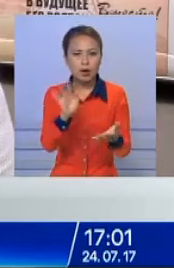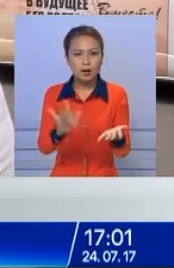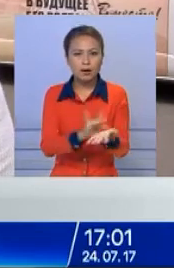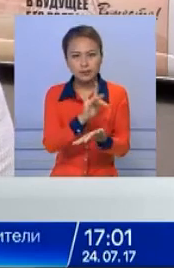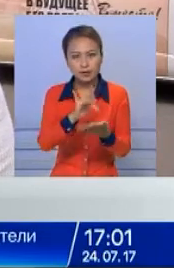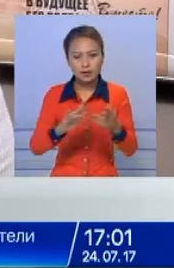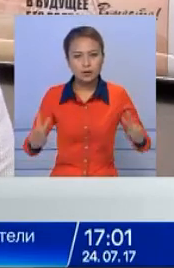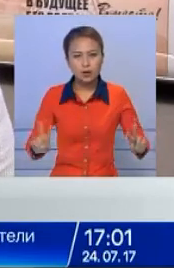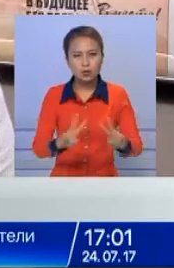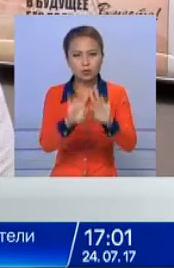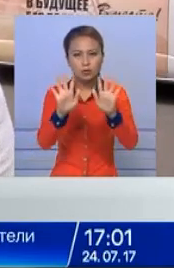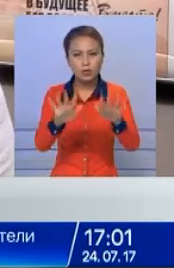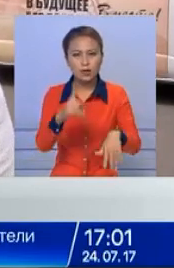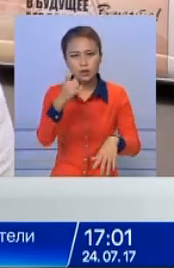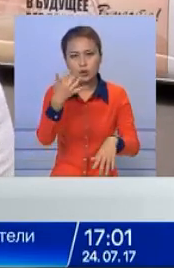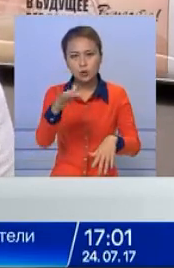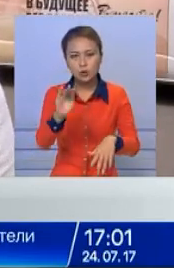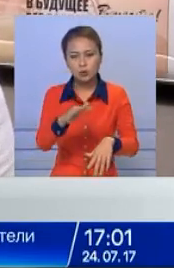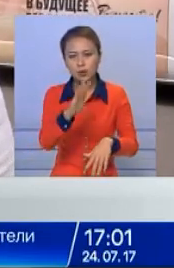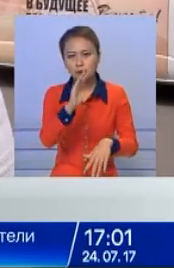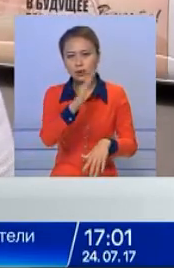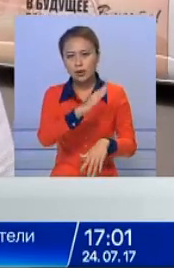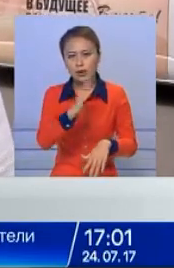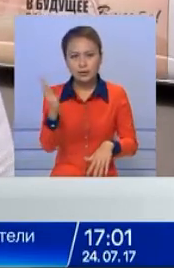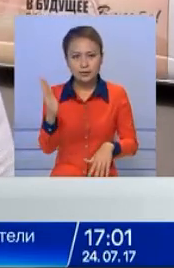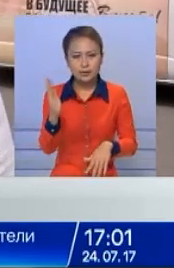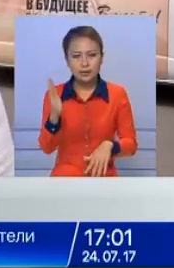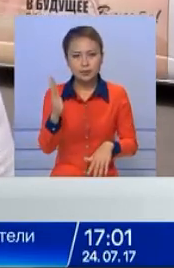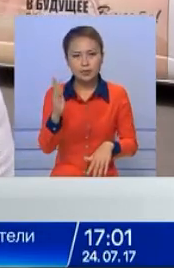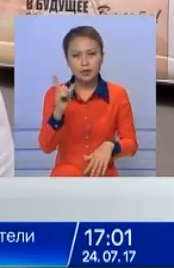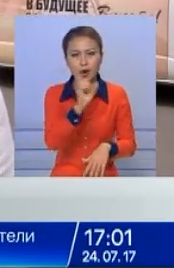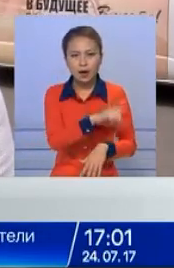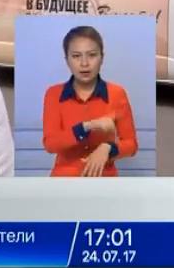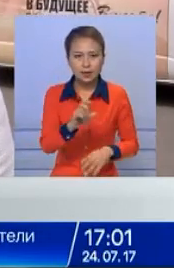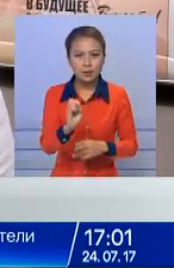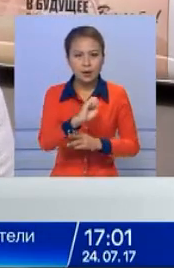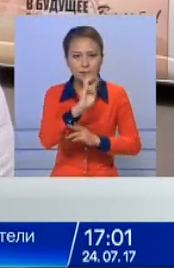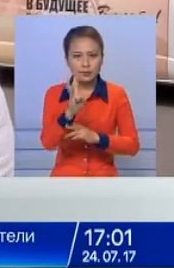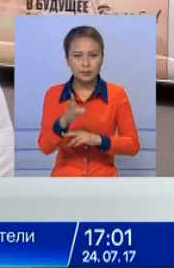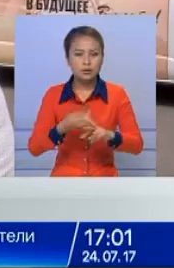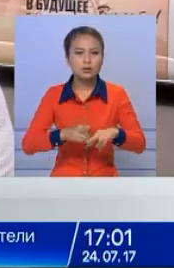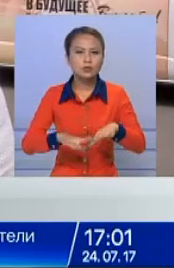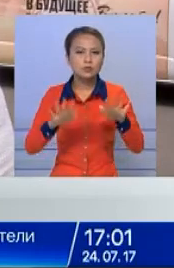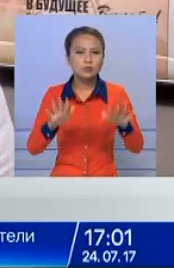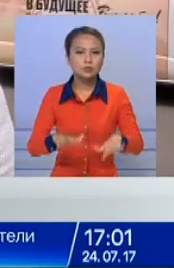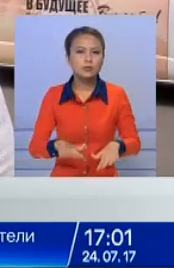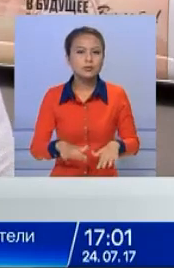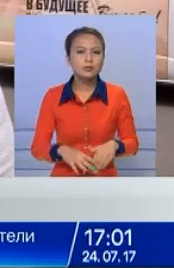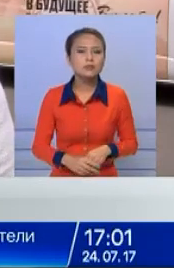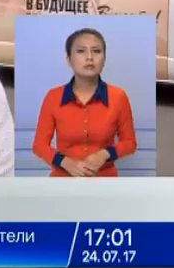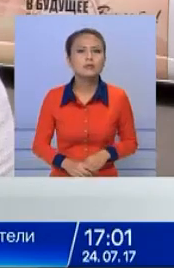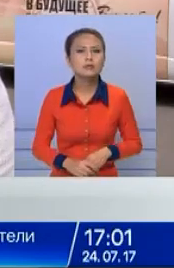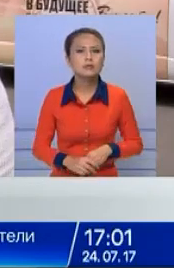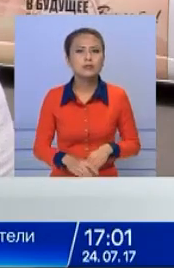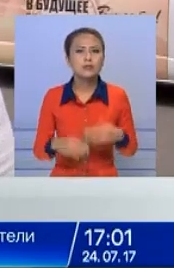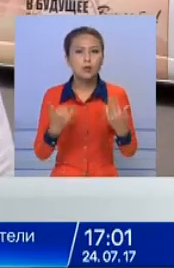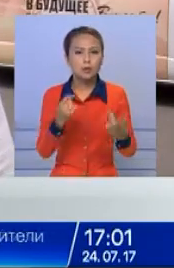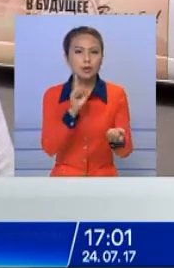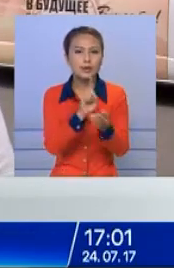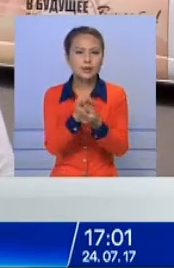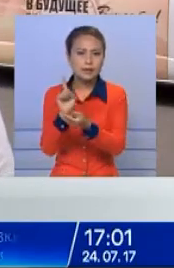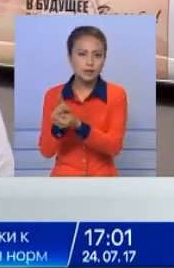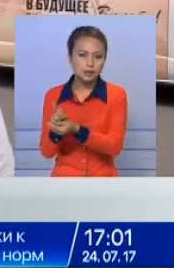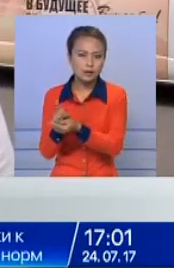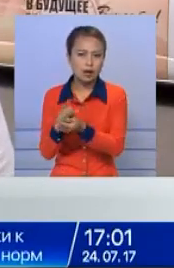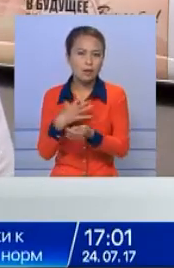аралап, 150 мыңнан астам адамды қамтитын осы кездесулер өткіздік. Бұл кездесулердің